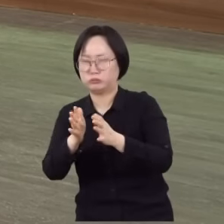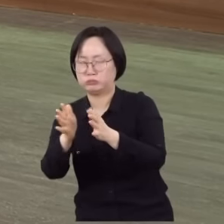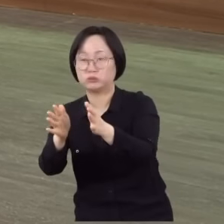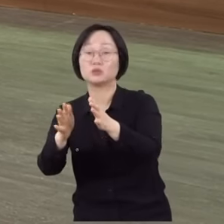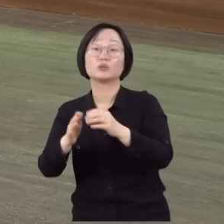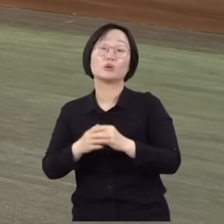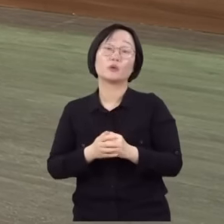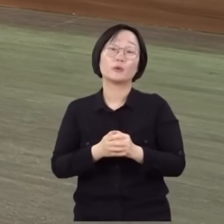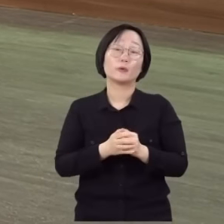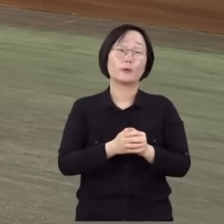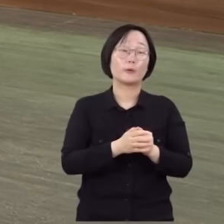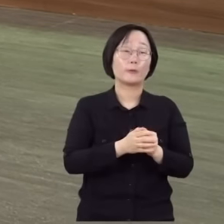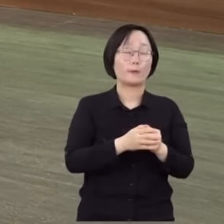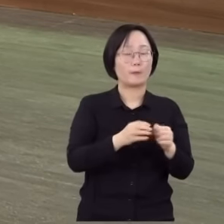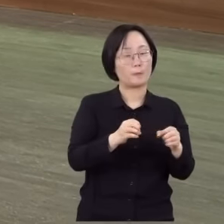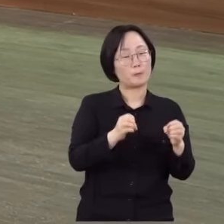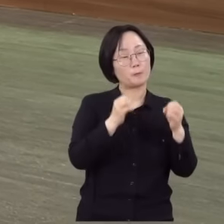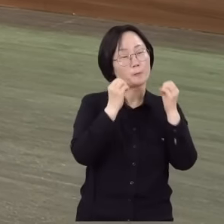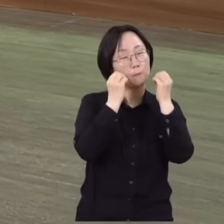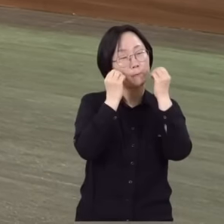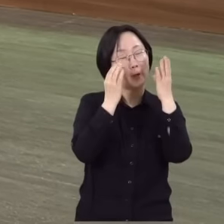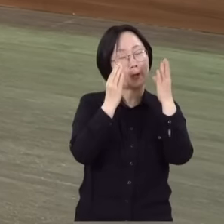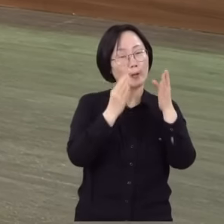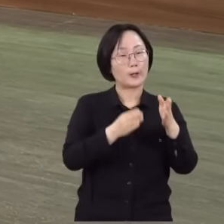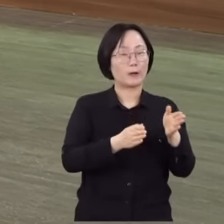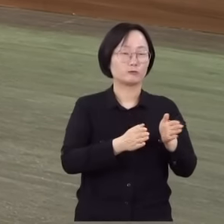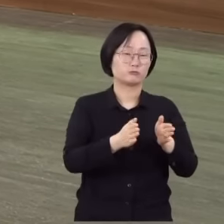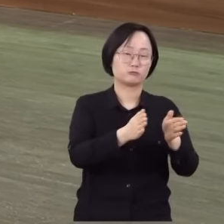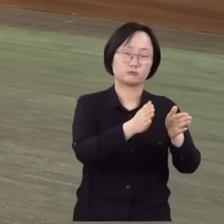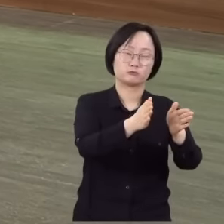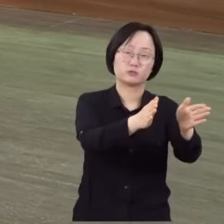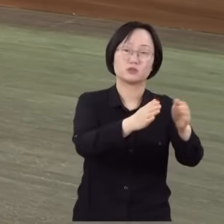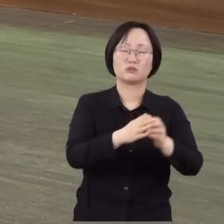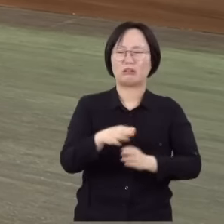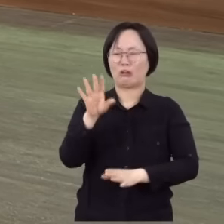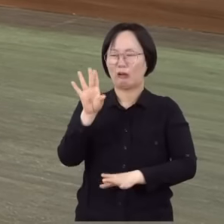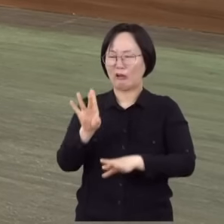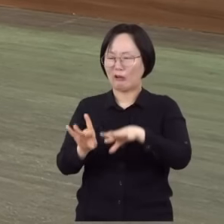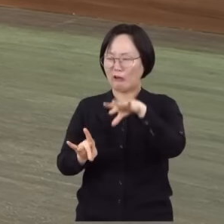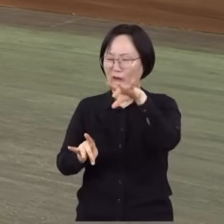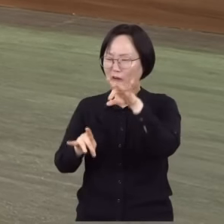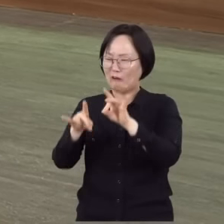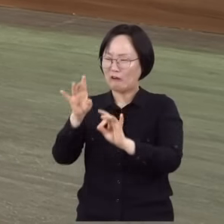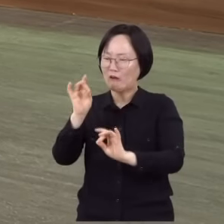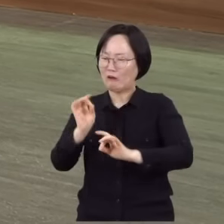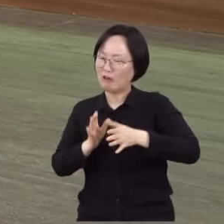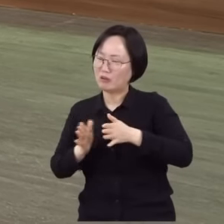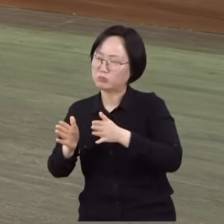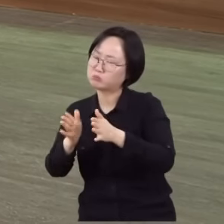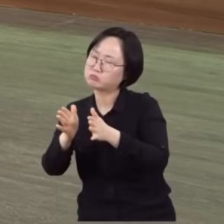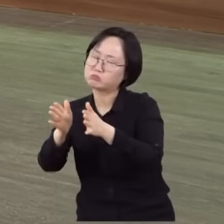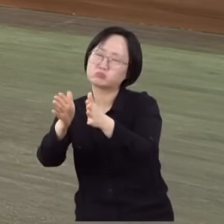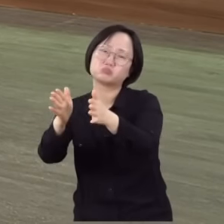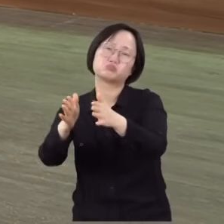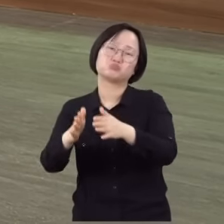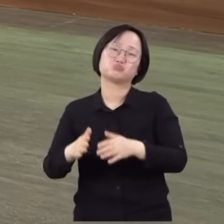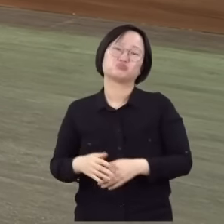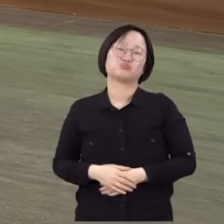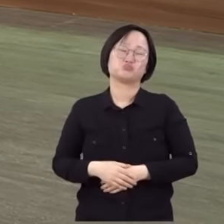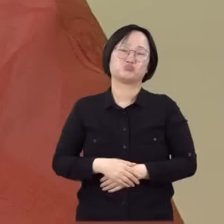흙길을 걸을 때도 있고 질퍽질퍽한 진흙길을 지나칠 때도